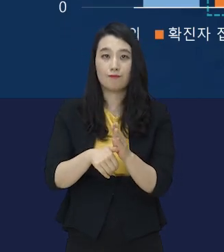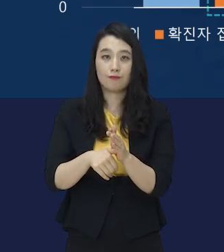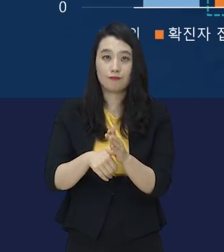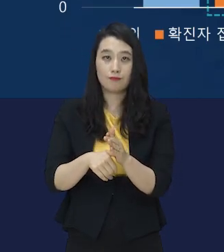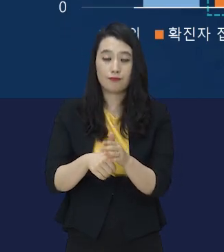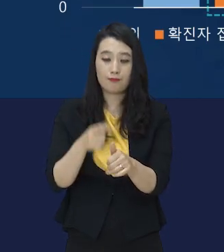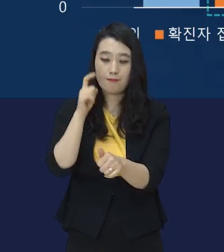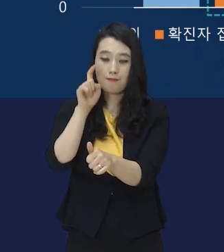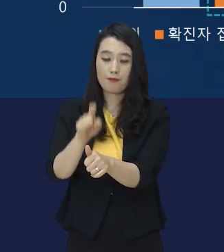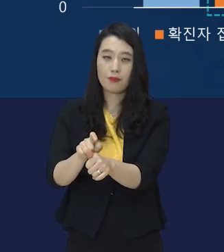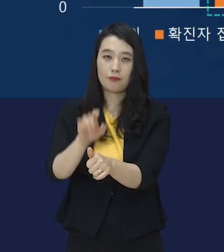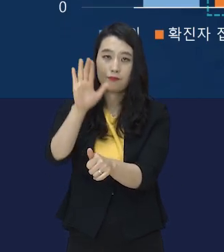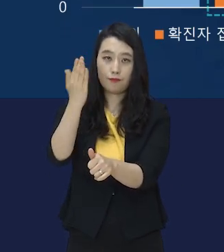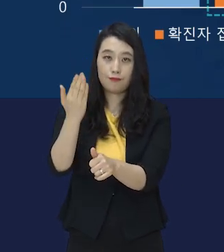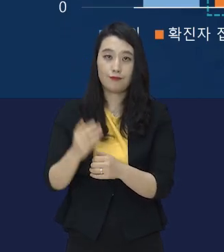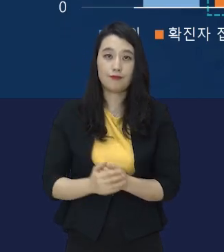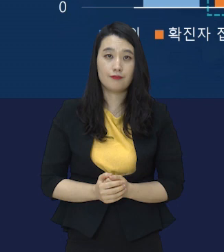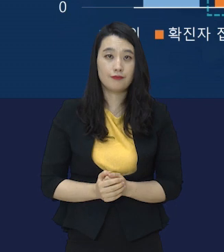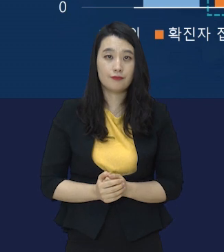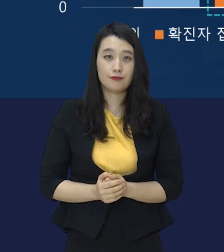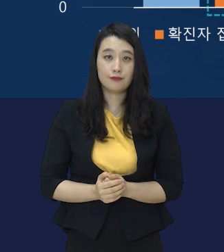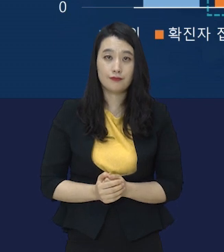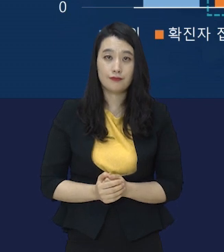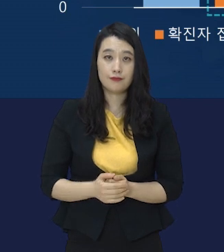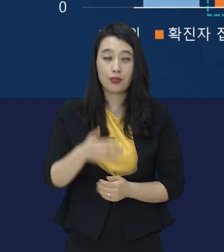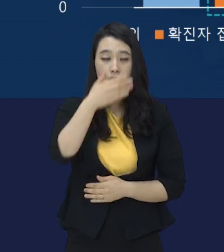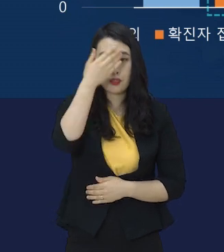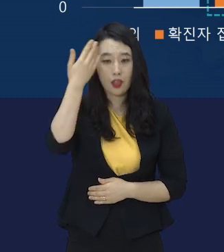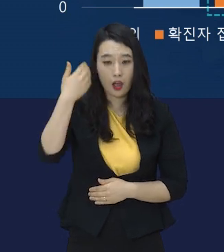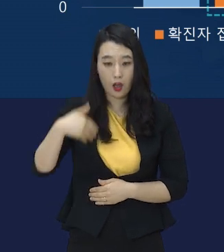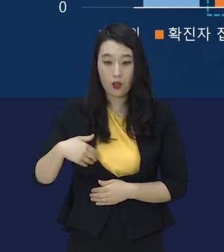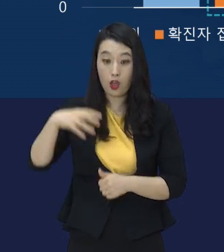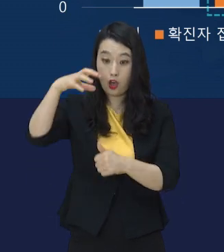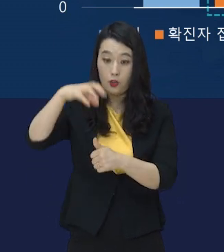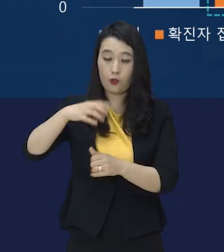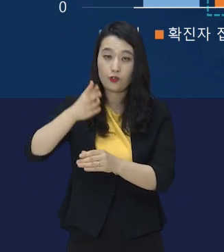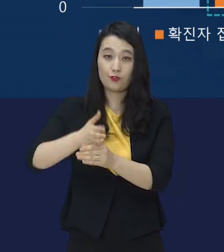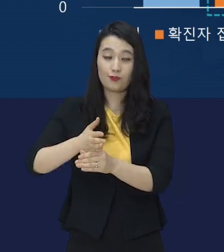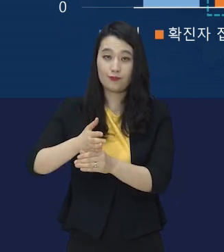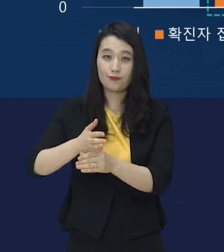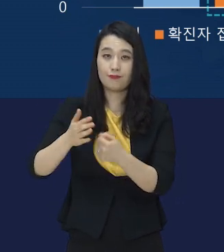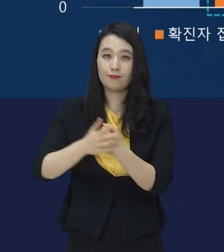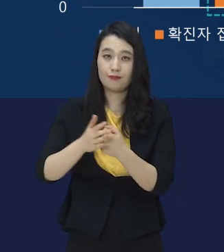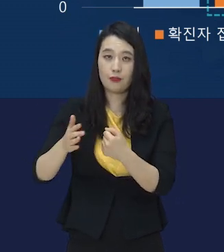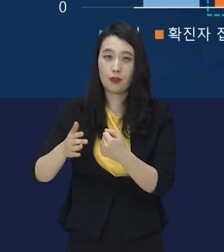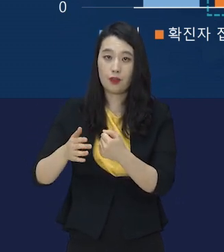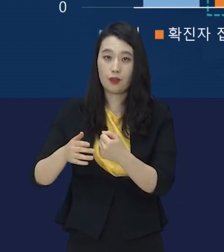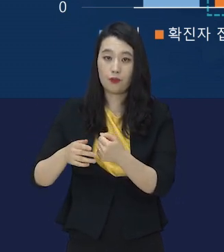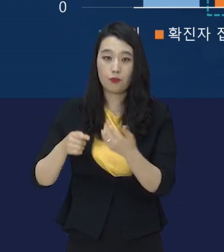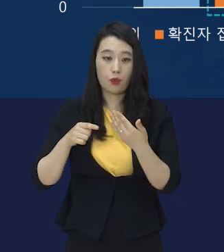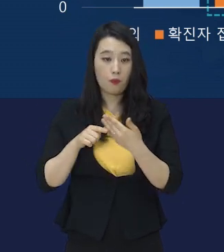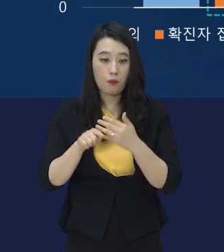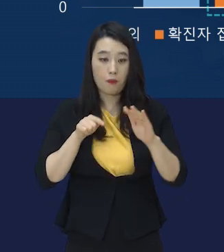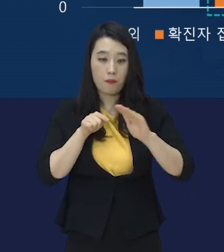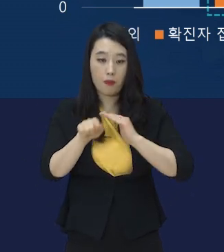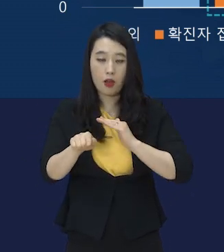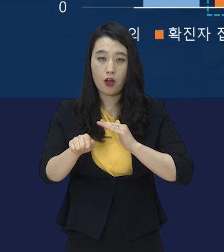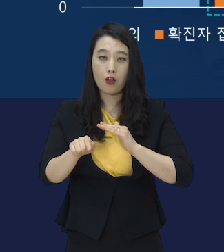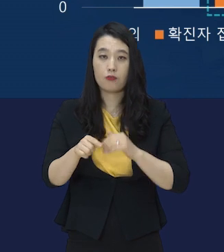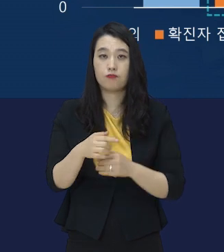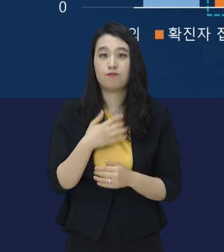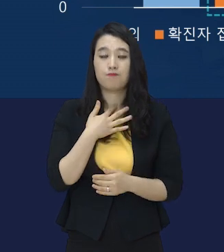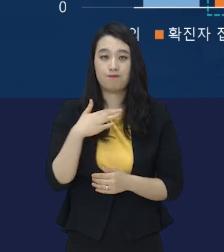검사에서 양성 판정을 받았는데 다행히 격리 중이었기 때문에 거주지를 제외한